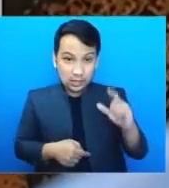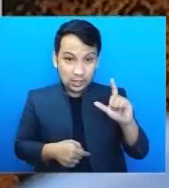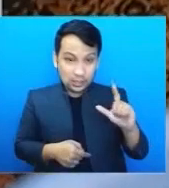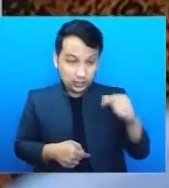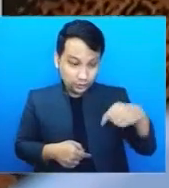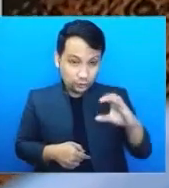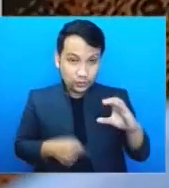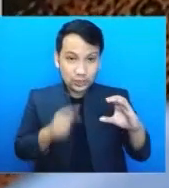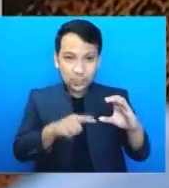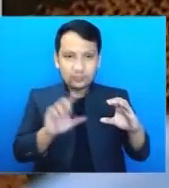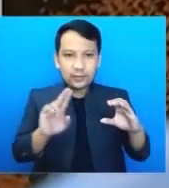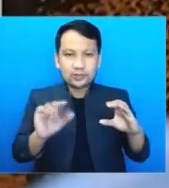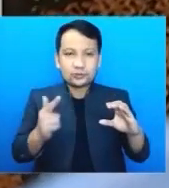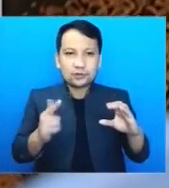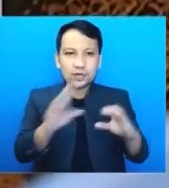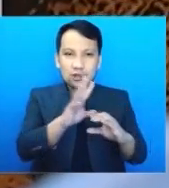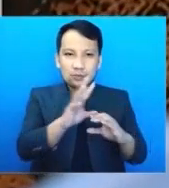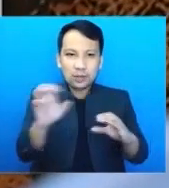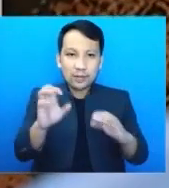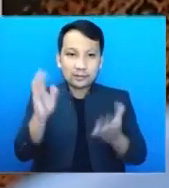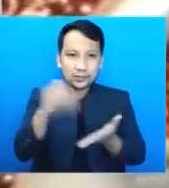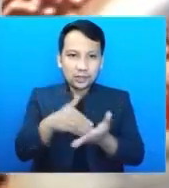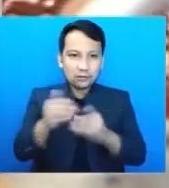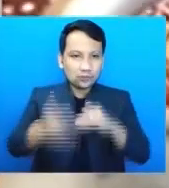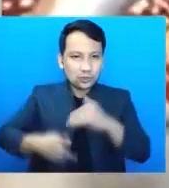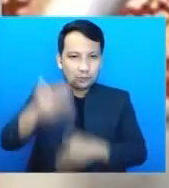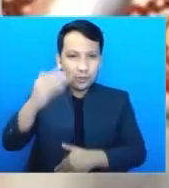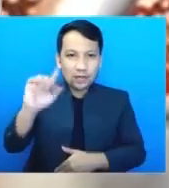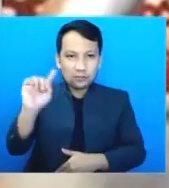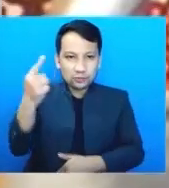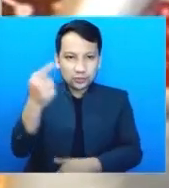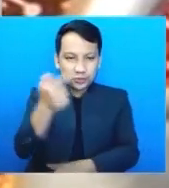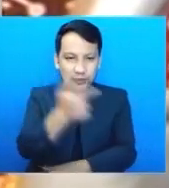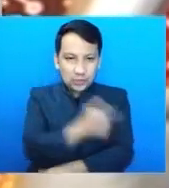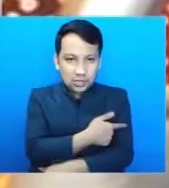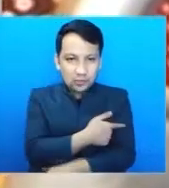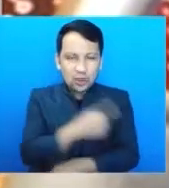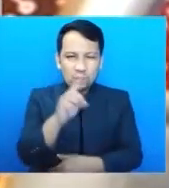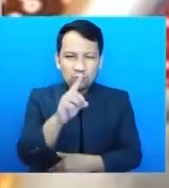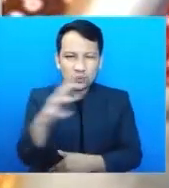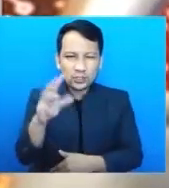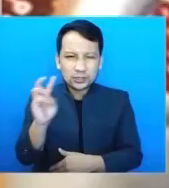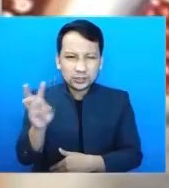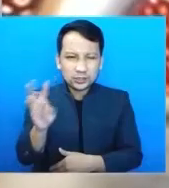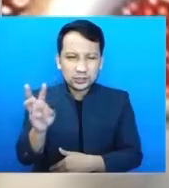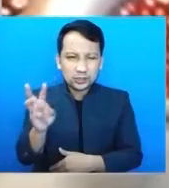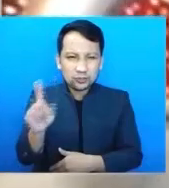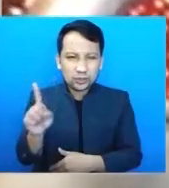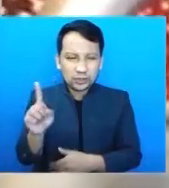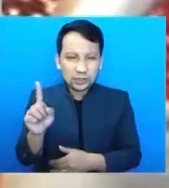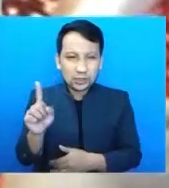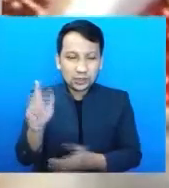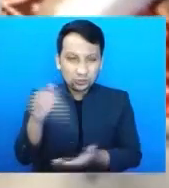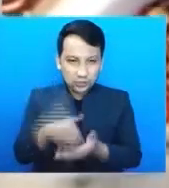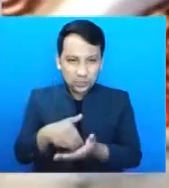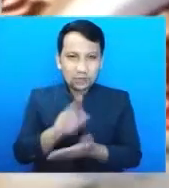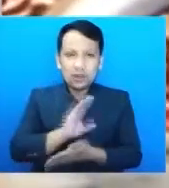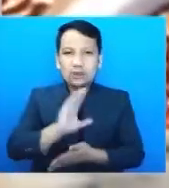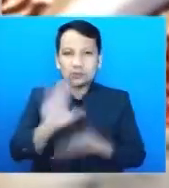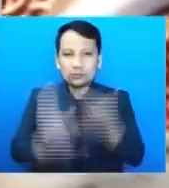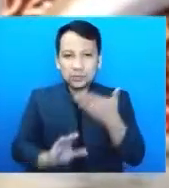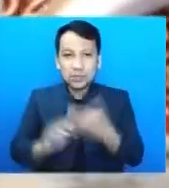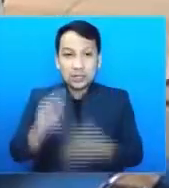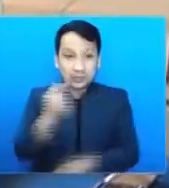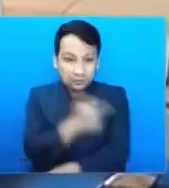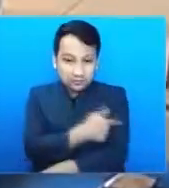kalahating milyon na ang nabakunahan ng first dose. 161,000 naman ang nakakumpleto na ng bakuna. Pero hindi naman